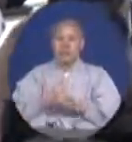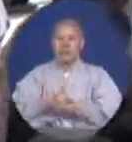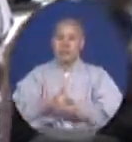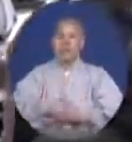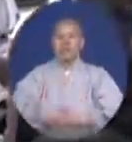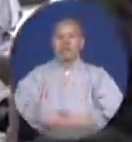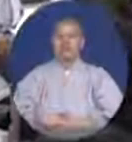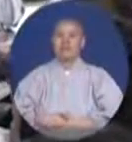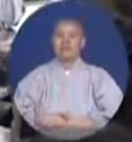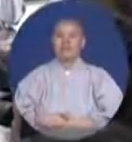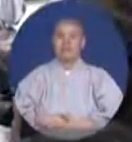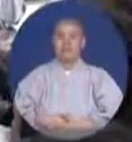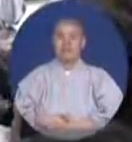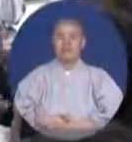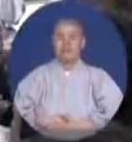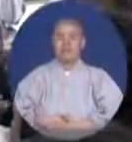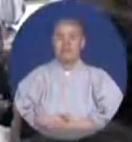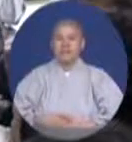답을